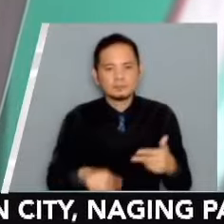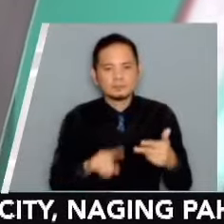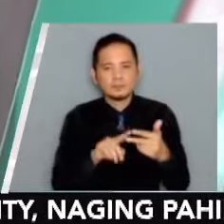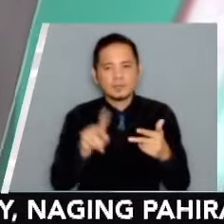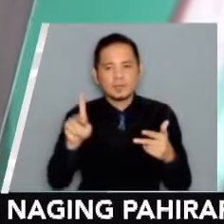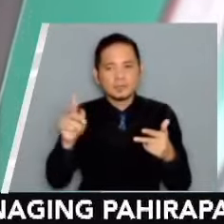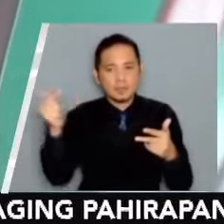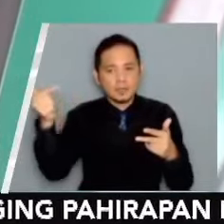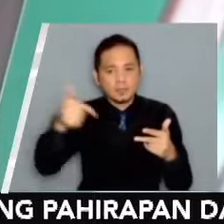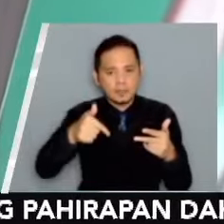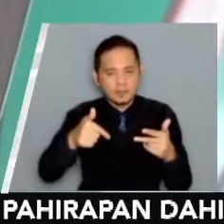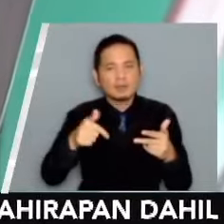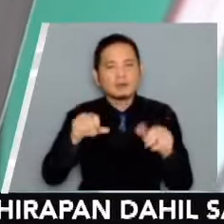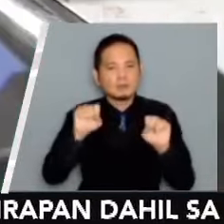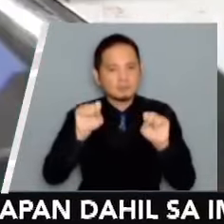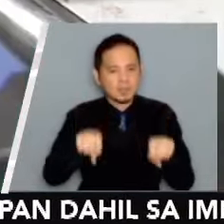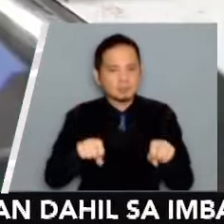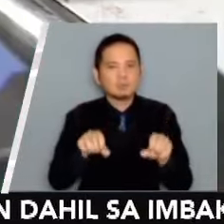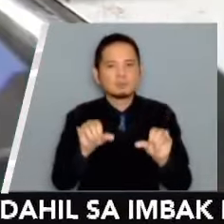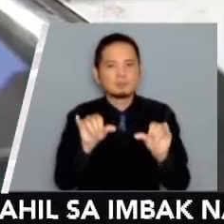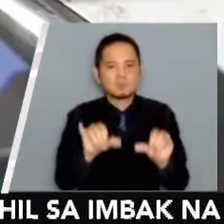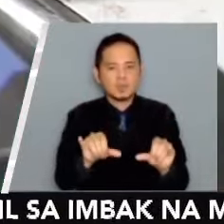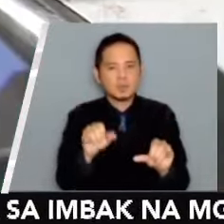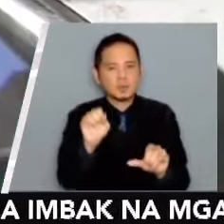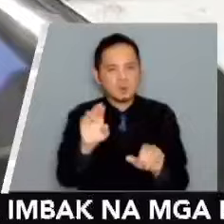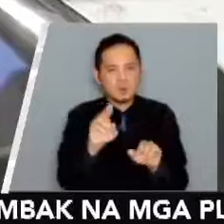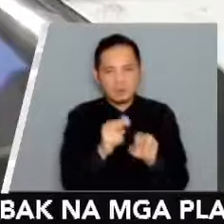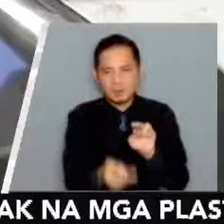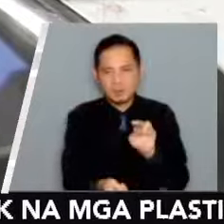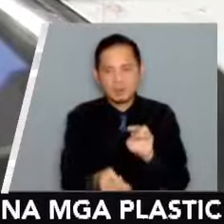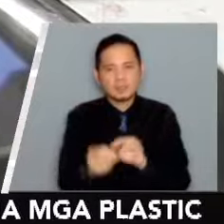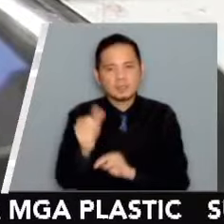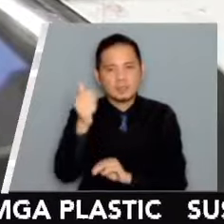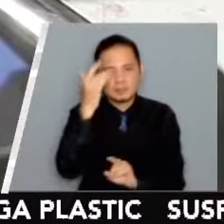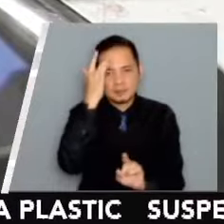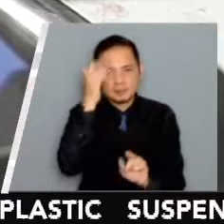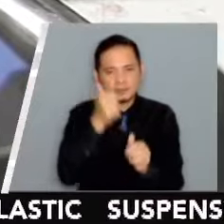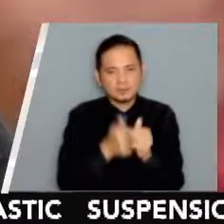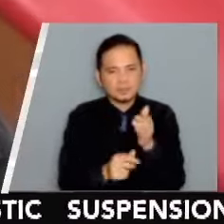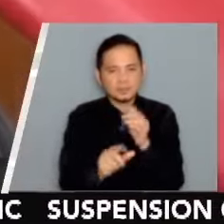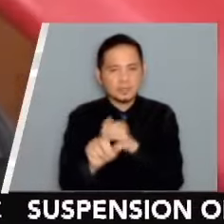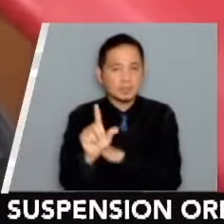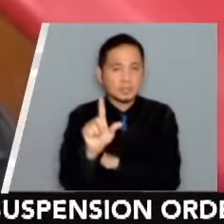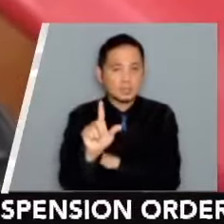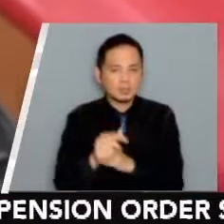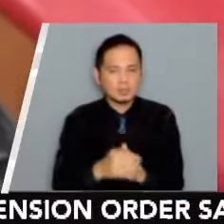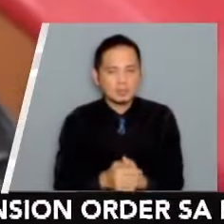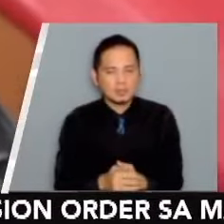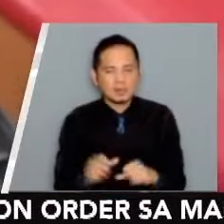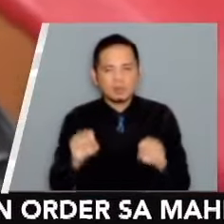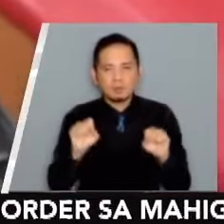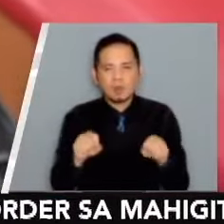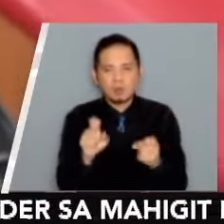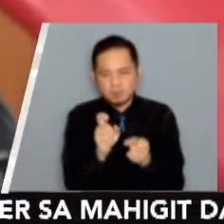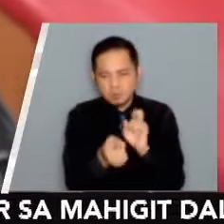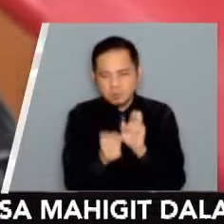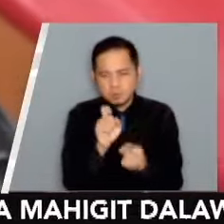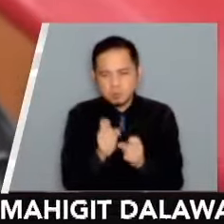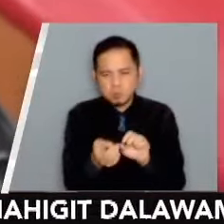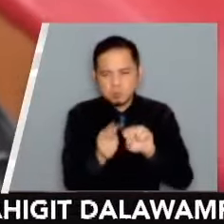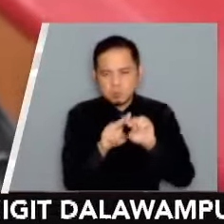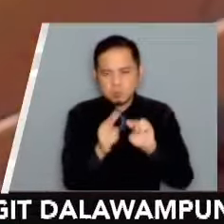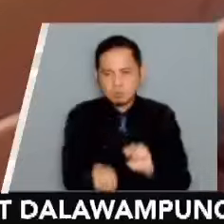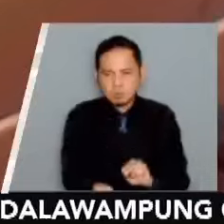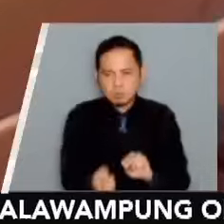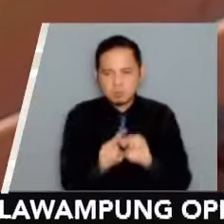posible rin Hong walang pagalaw o may rollback na 10 Cent kada lro pwede pa magbago ngayong biernes na ikalimang araw